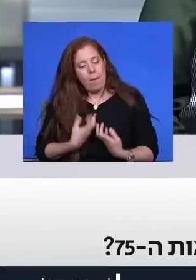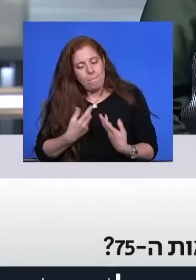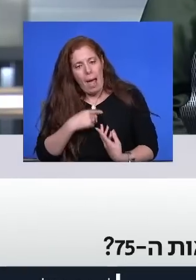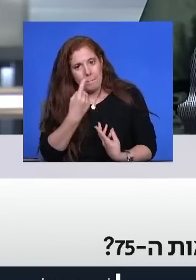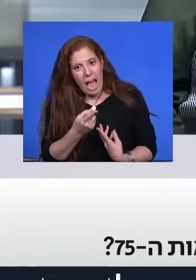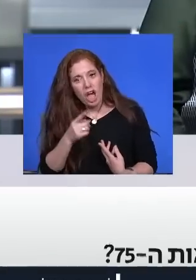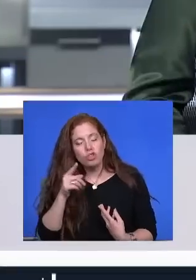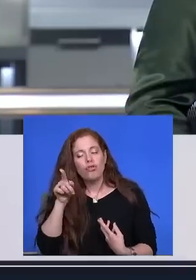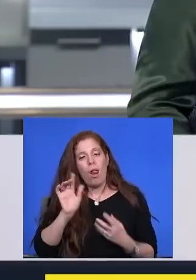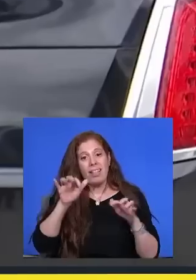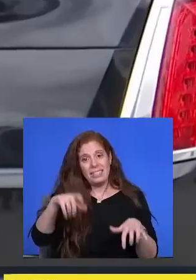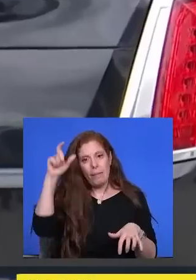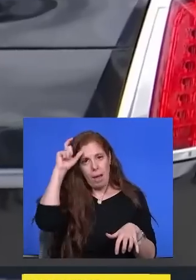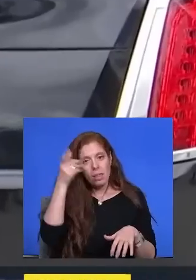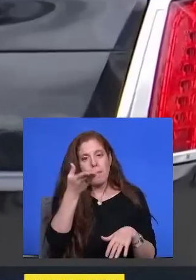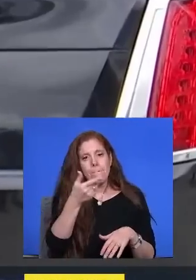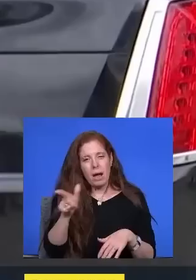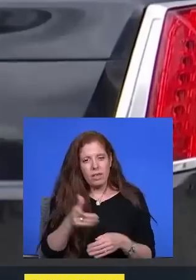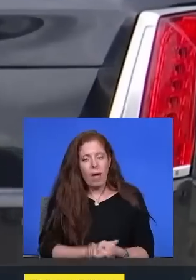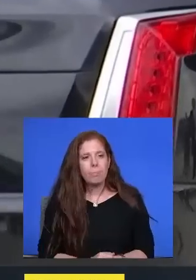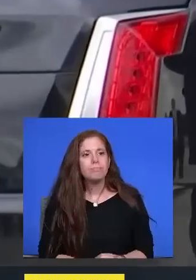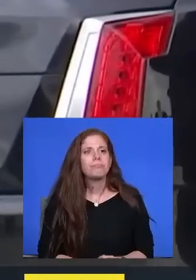בכתבה שהכנו.